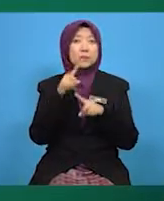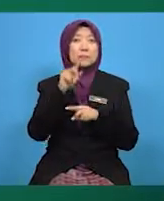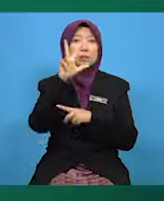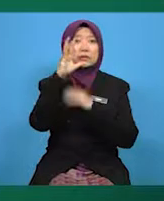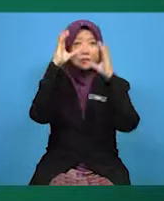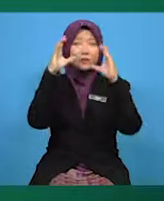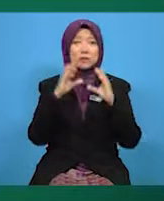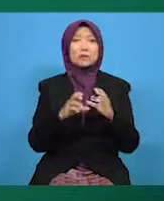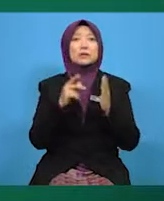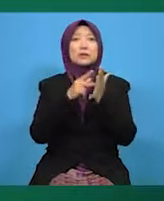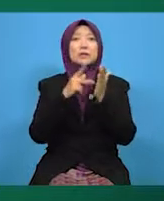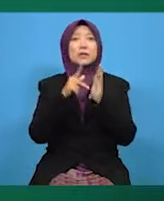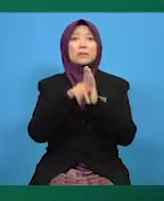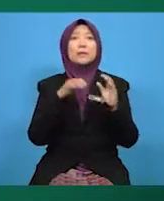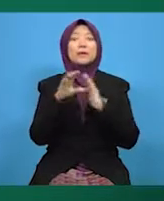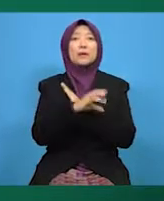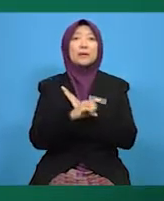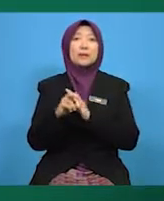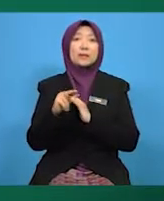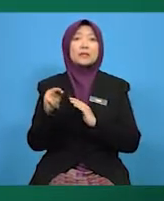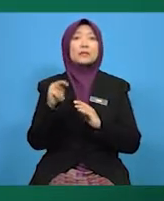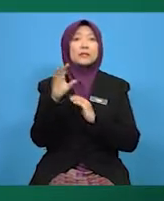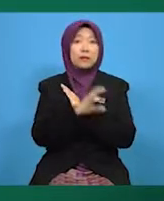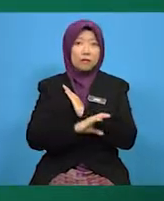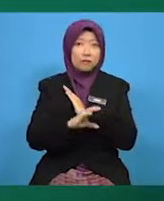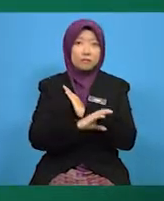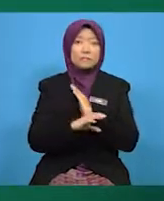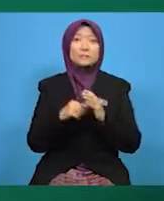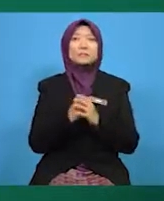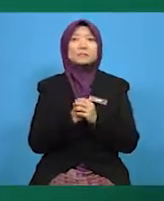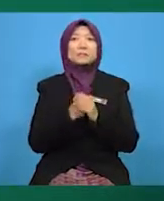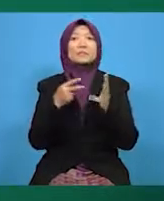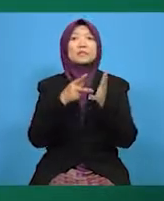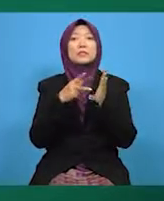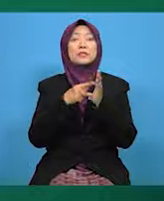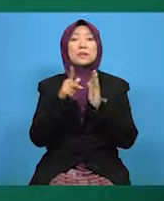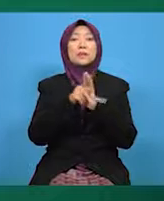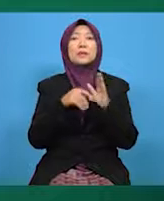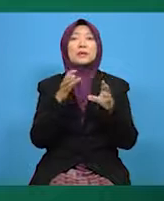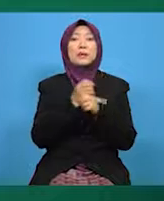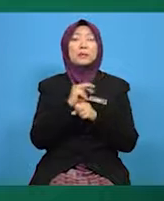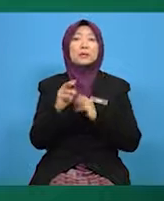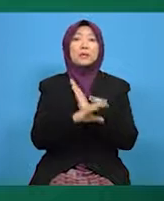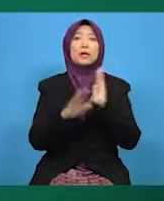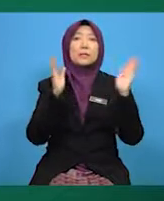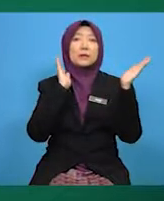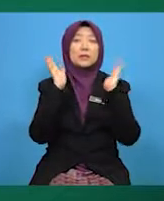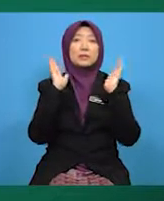penghitungan pendapatan negara mengilustrasikan penghitungan pendapatan negara Malaysia